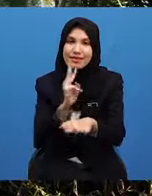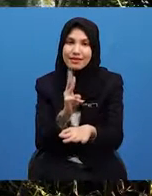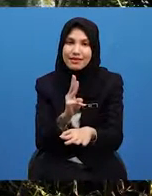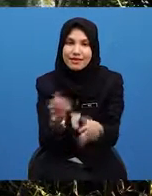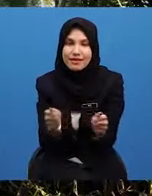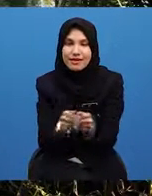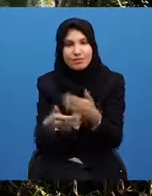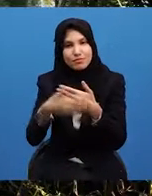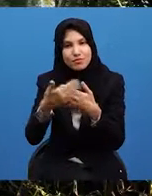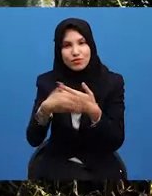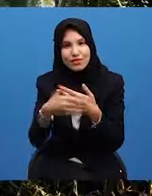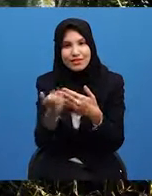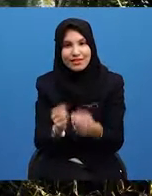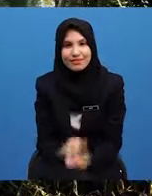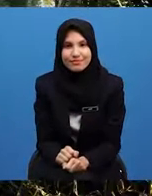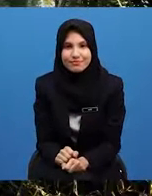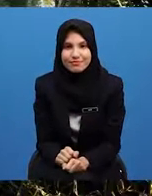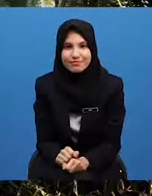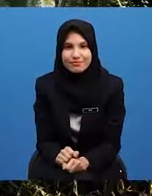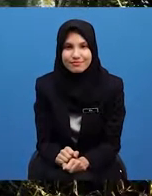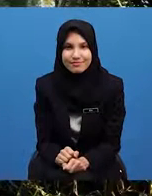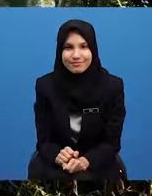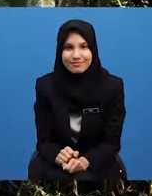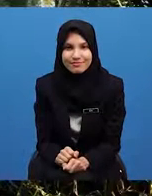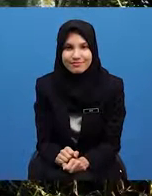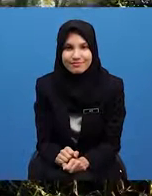dengan mudah sekali? Tang-tara!